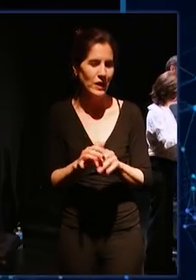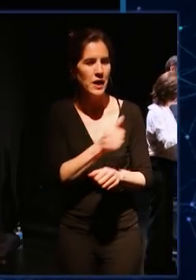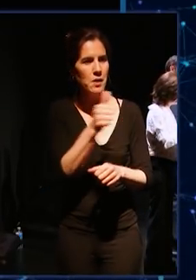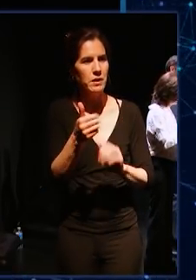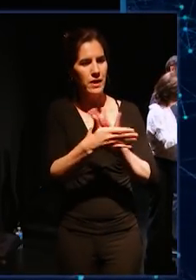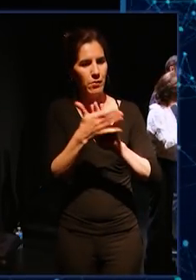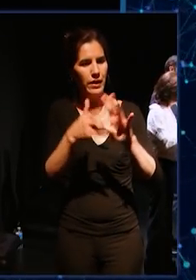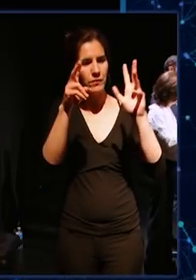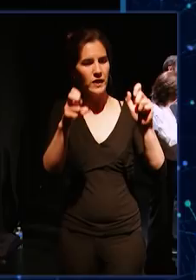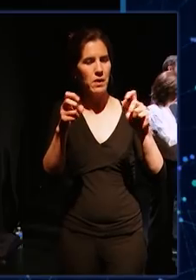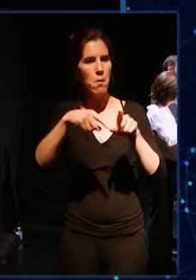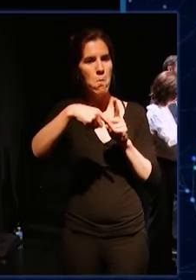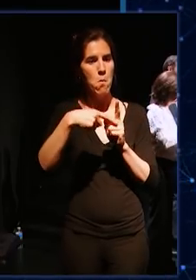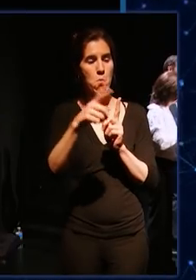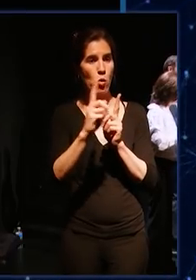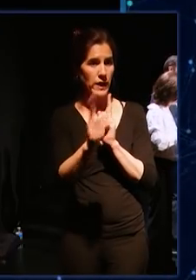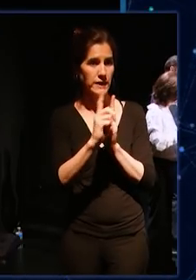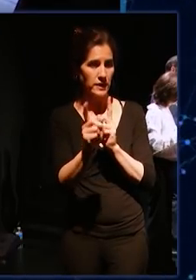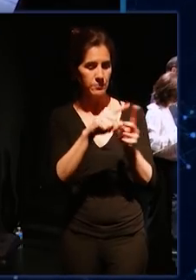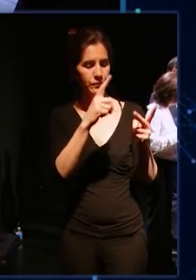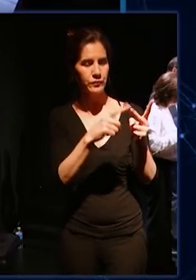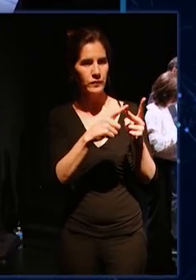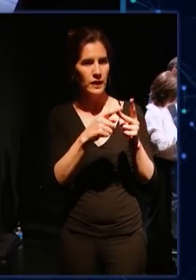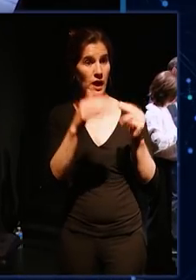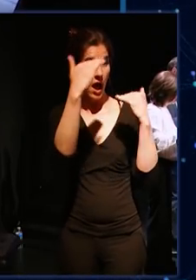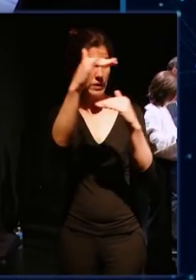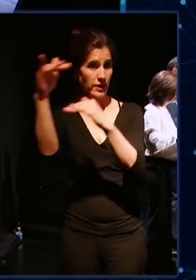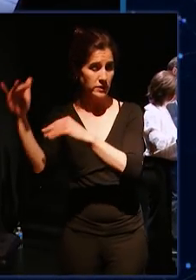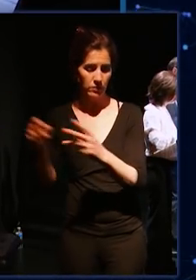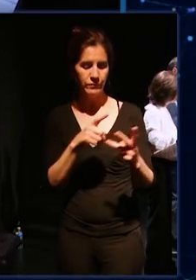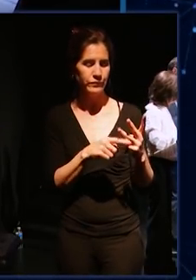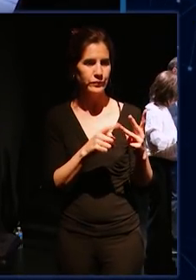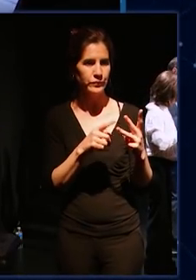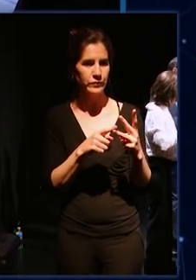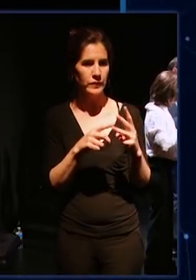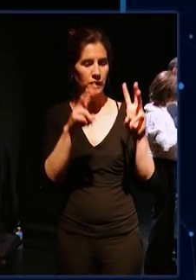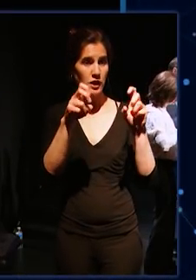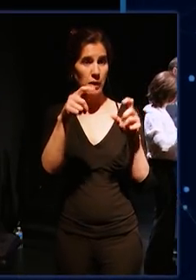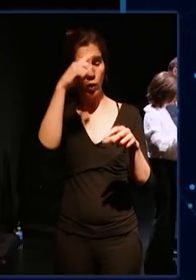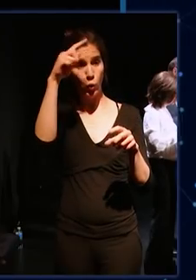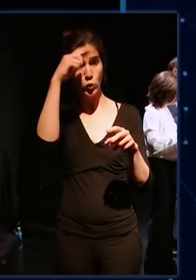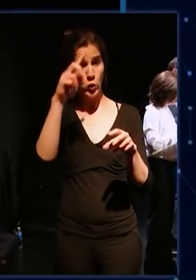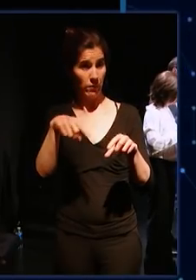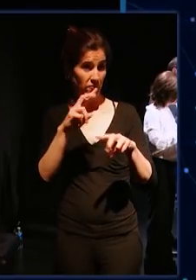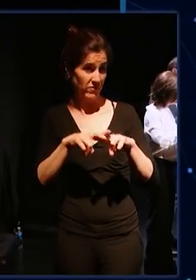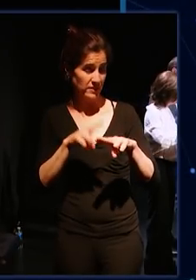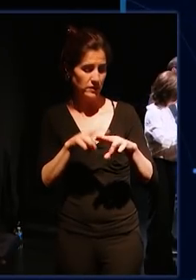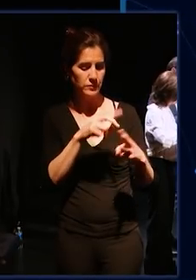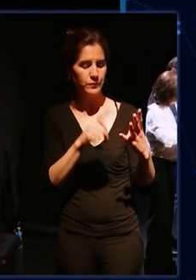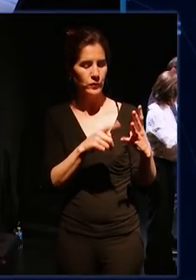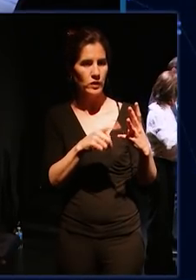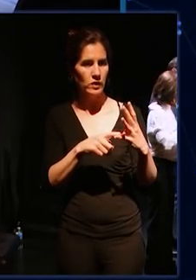de mobilitat, el segon tema serà habitatge, en tercer lloc cultura i festes, en quart